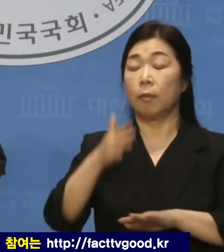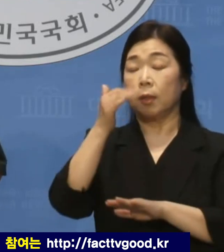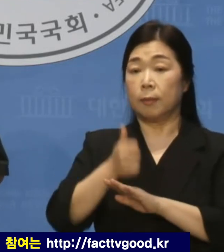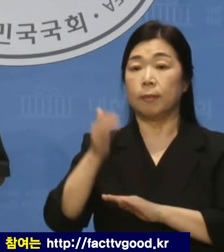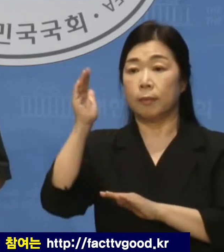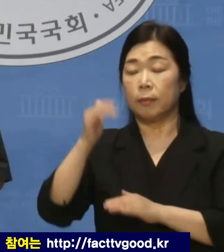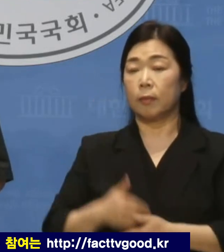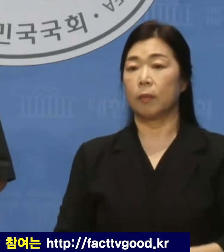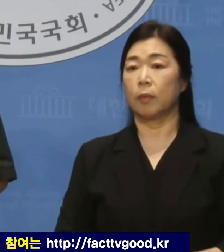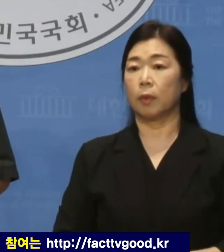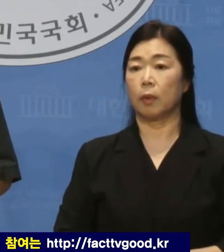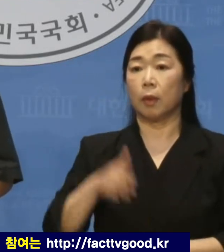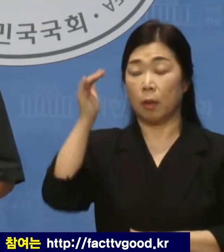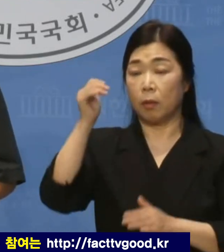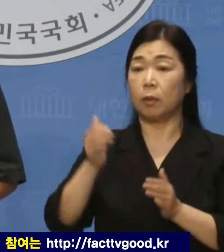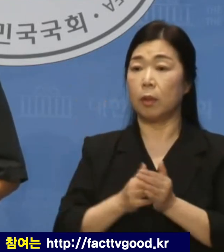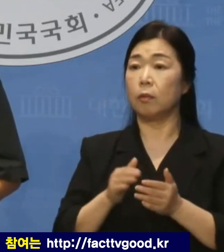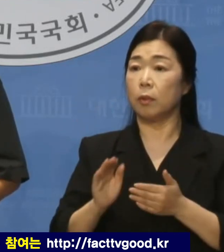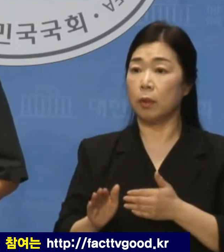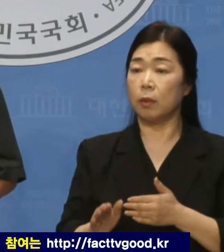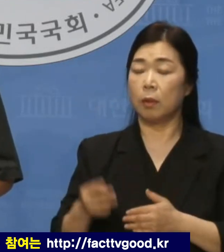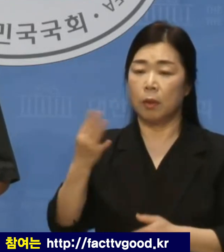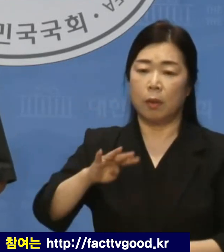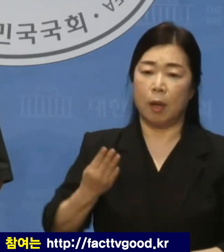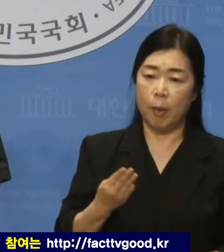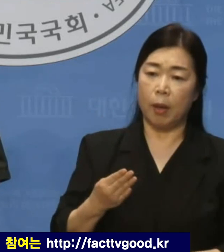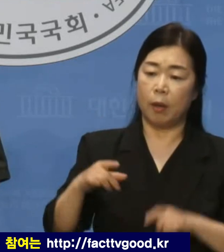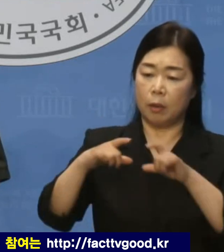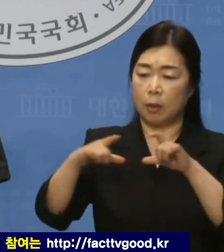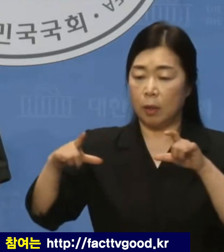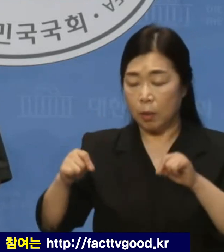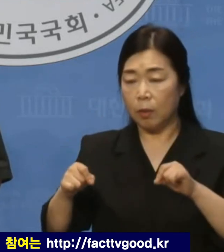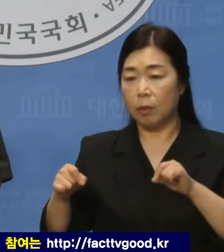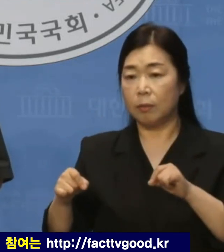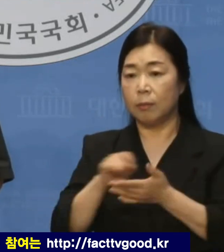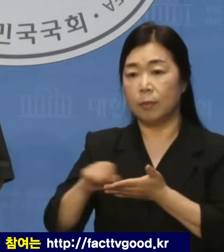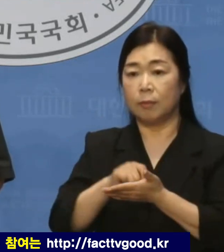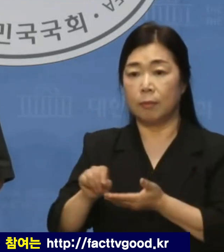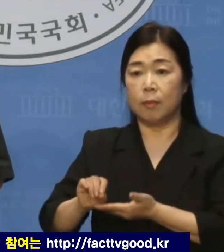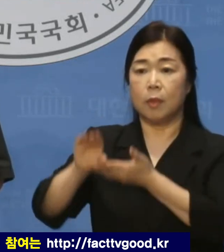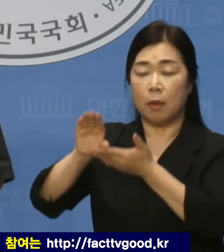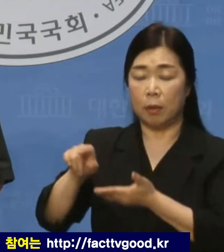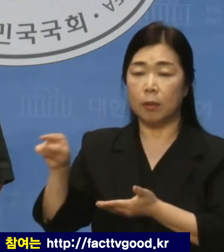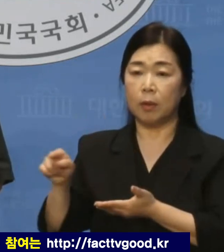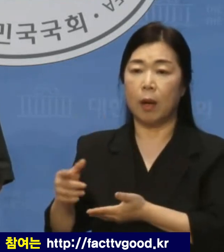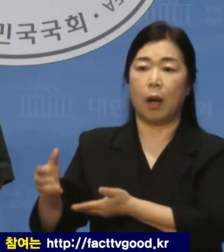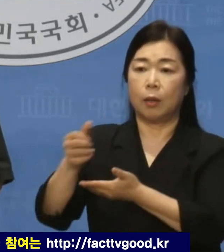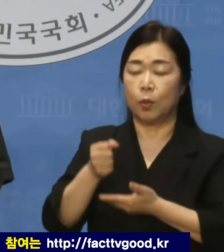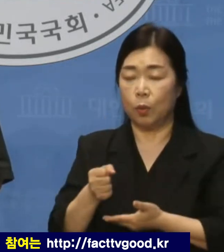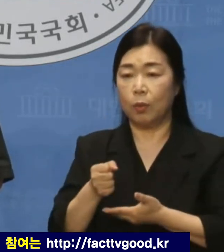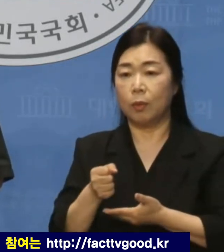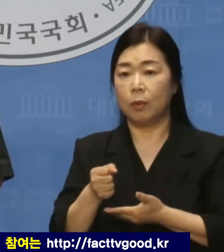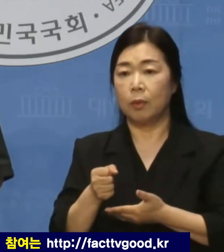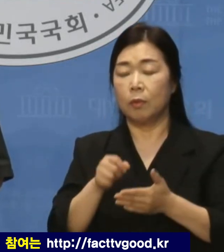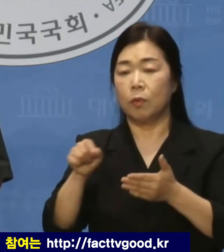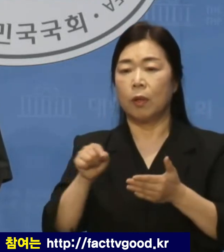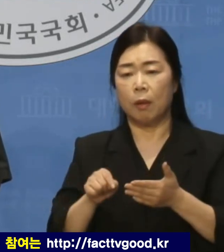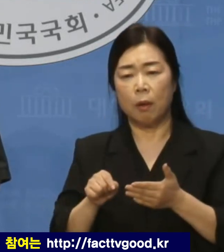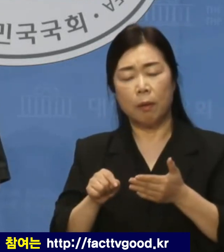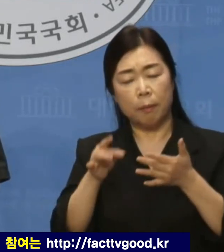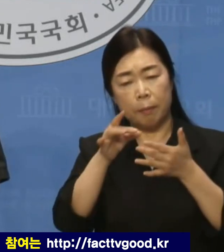마지막 발언입니다. 이 발언이 있은 다음에는 4,400장의 그 엽서를 저희가 들고